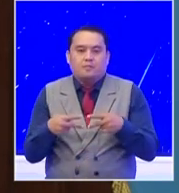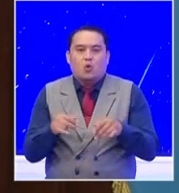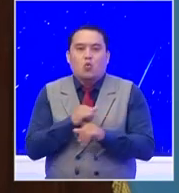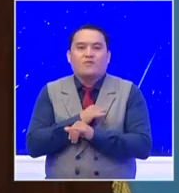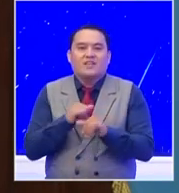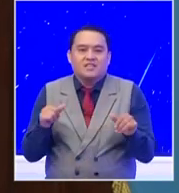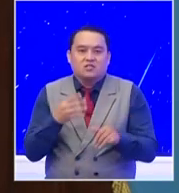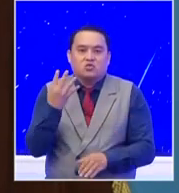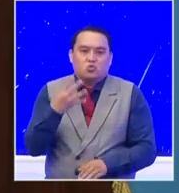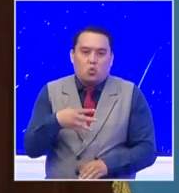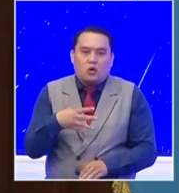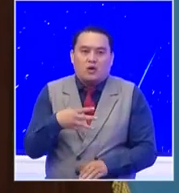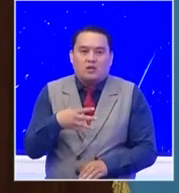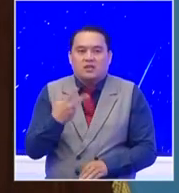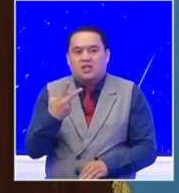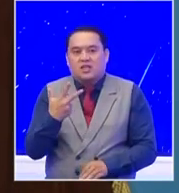увеличился на